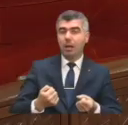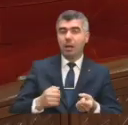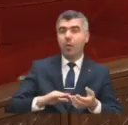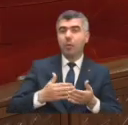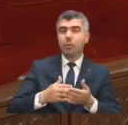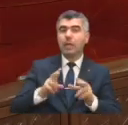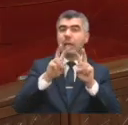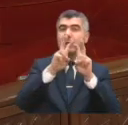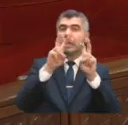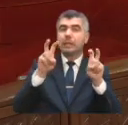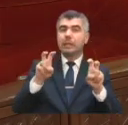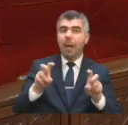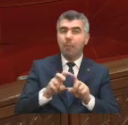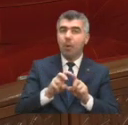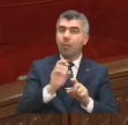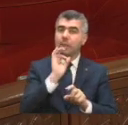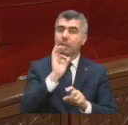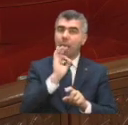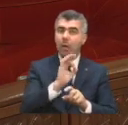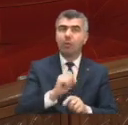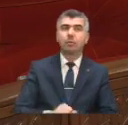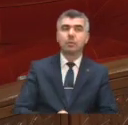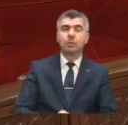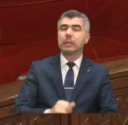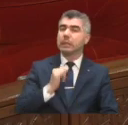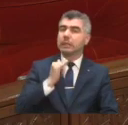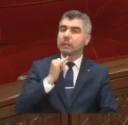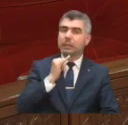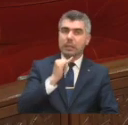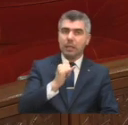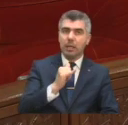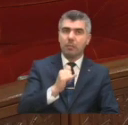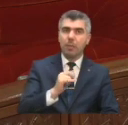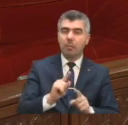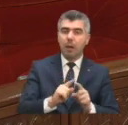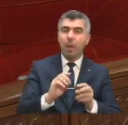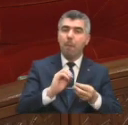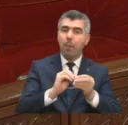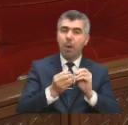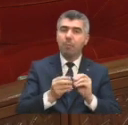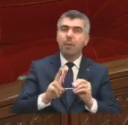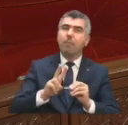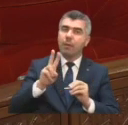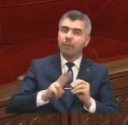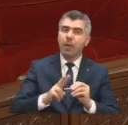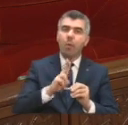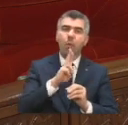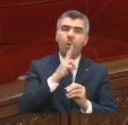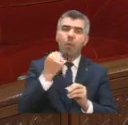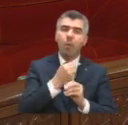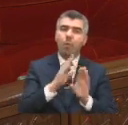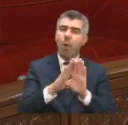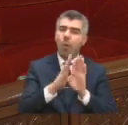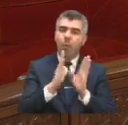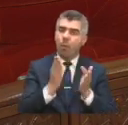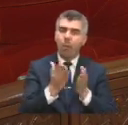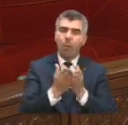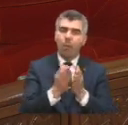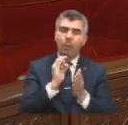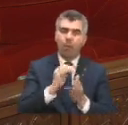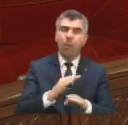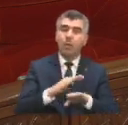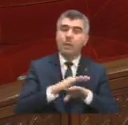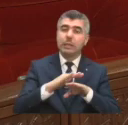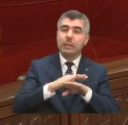لحاملي الشهادات بصفة خاصة هي دائما كتكون واحد المعضلة حقيقية عند جميع الحكومات، والسياسة ديال التشغيل كيف